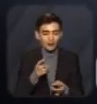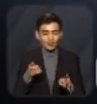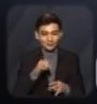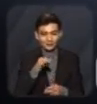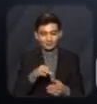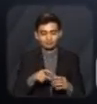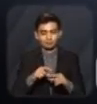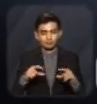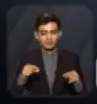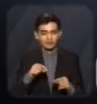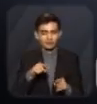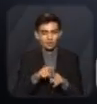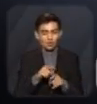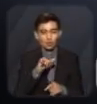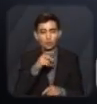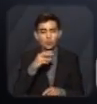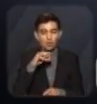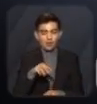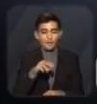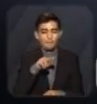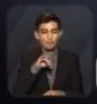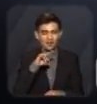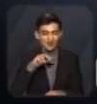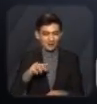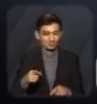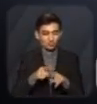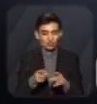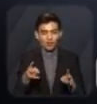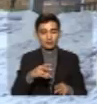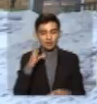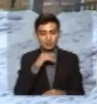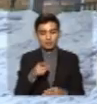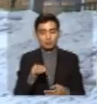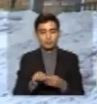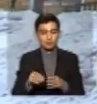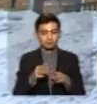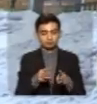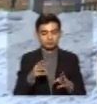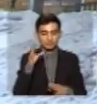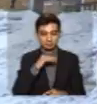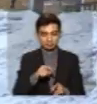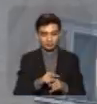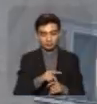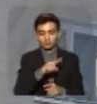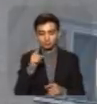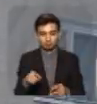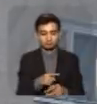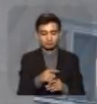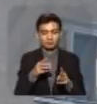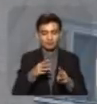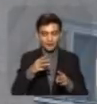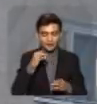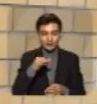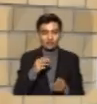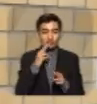в блоки, которые гранулируют с угольной пылью. И их можно снова использовать в качестве топлива. Первый приобретатель установки Аладдин Исаев надеется,